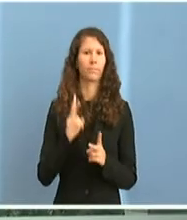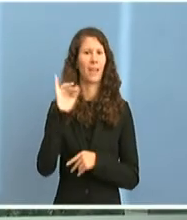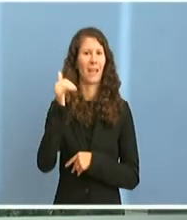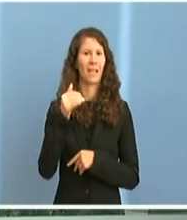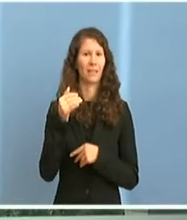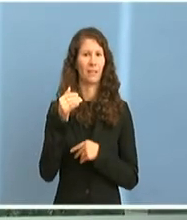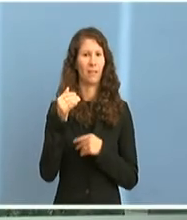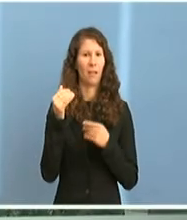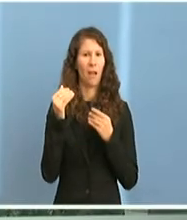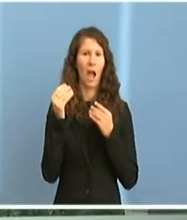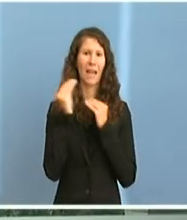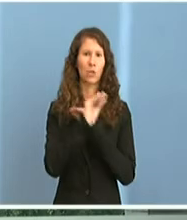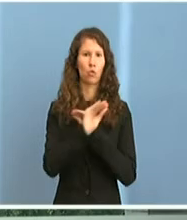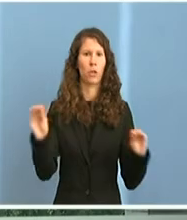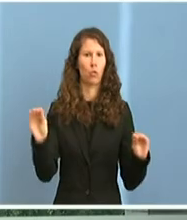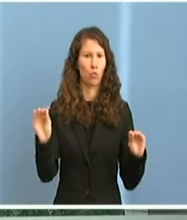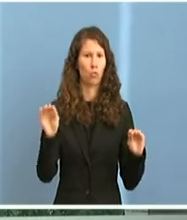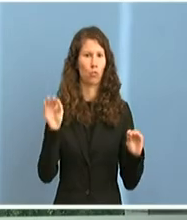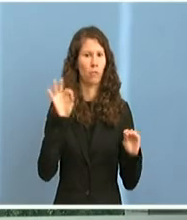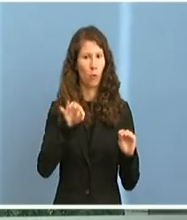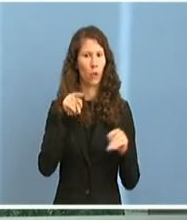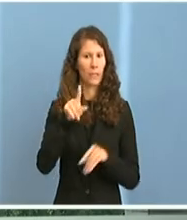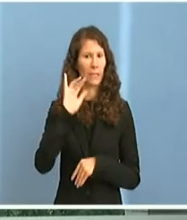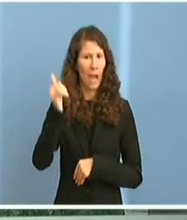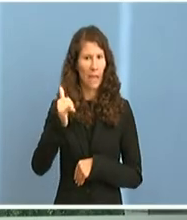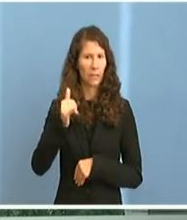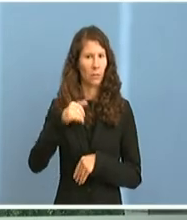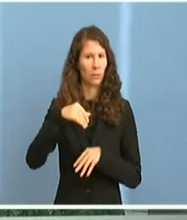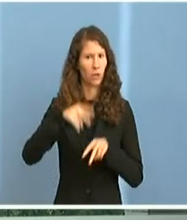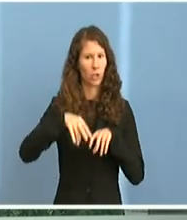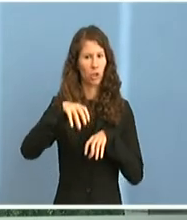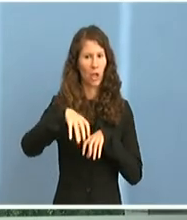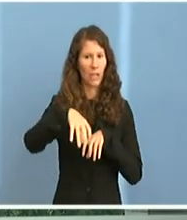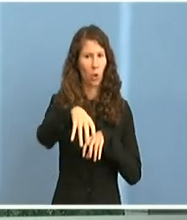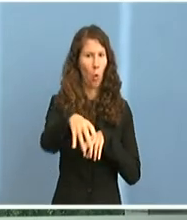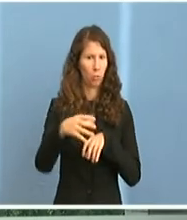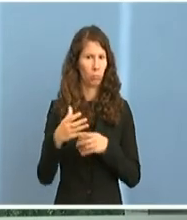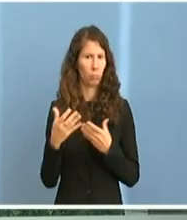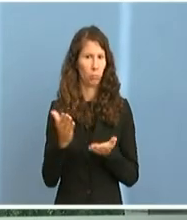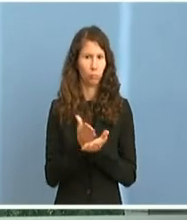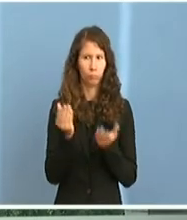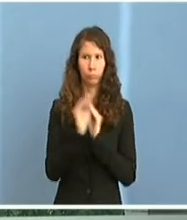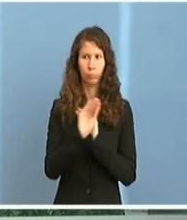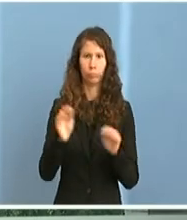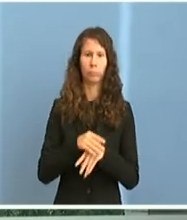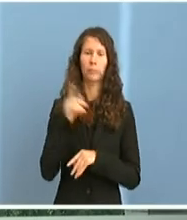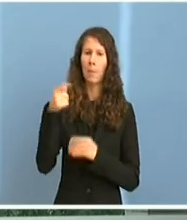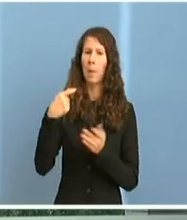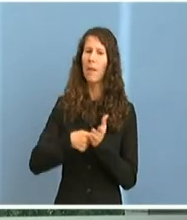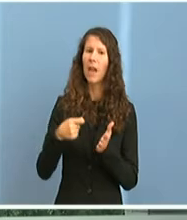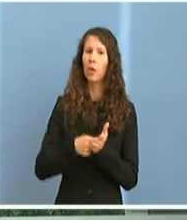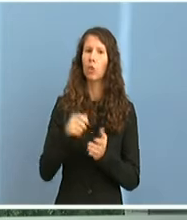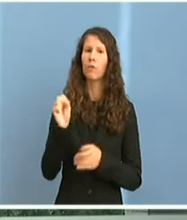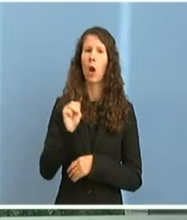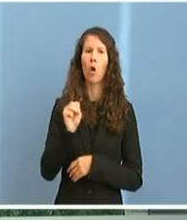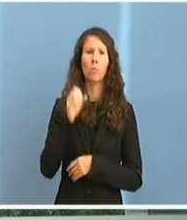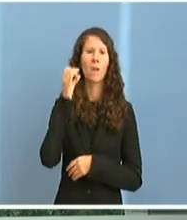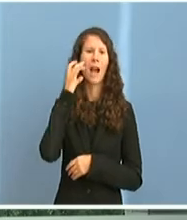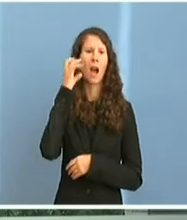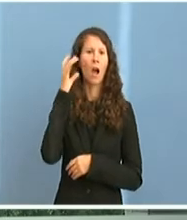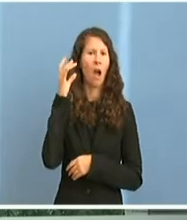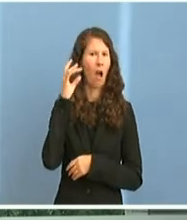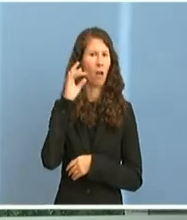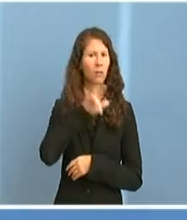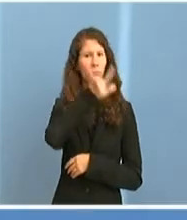die Stationen, die für diese Reise vorgesehen sind. Ich will nur eine Bewertung, warum er nicht nach Ankara fliegt.